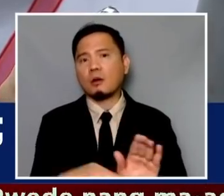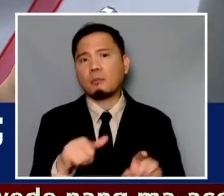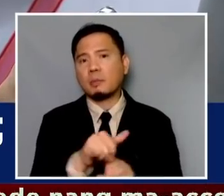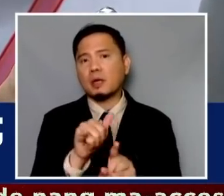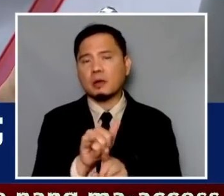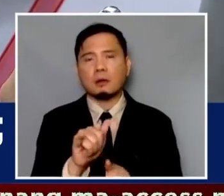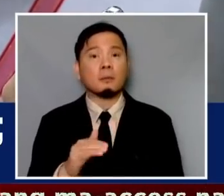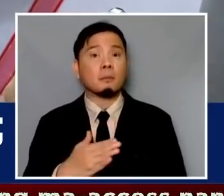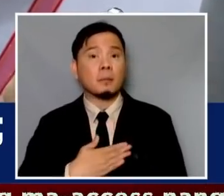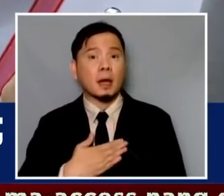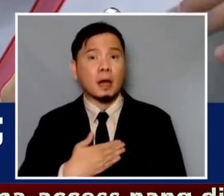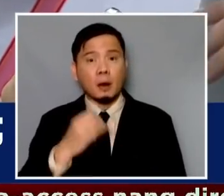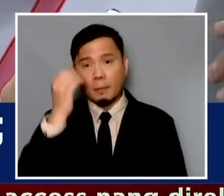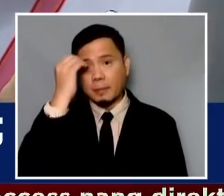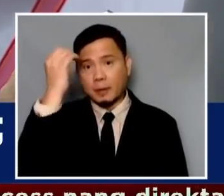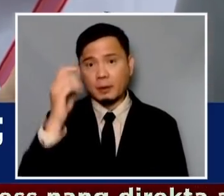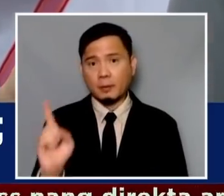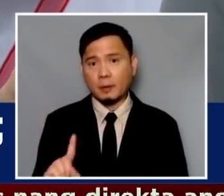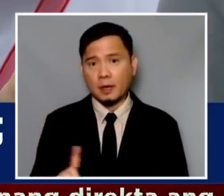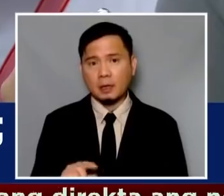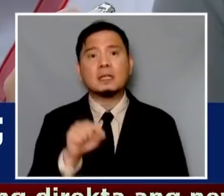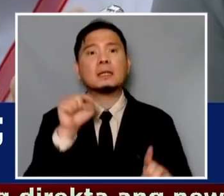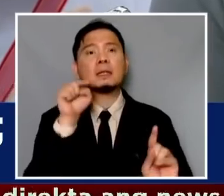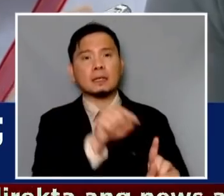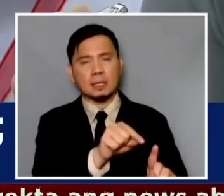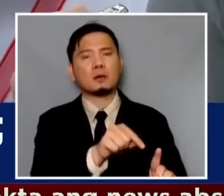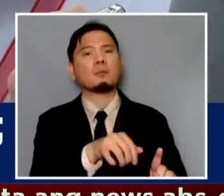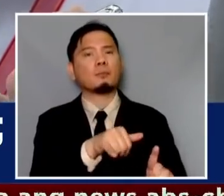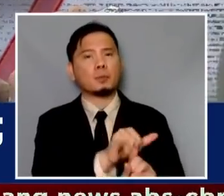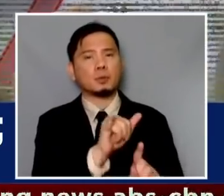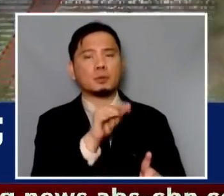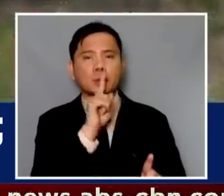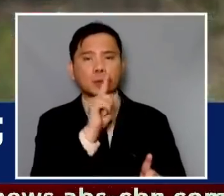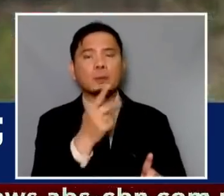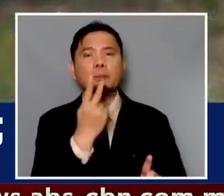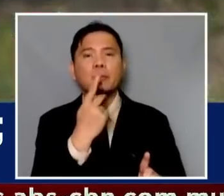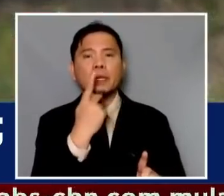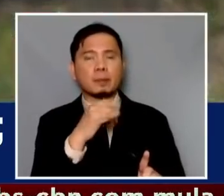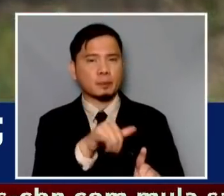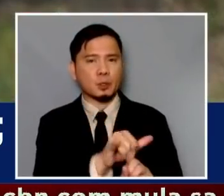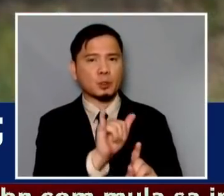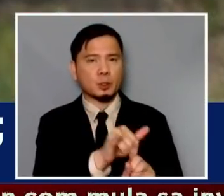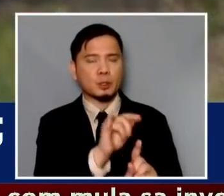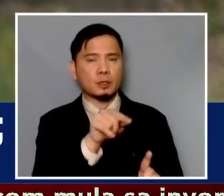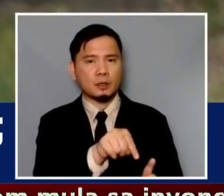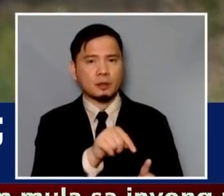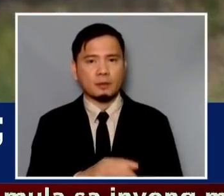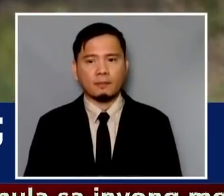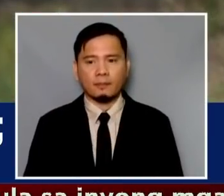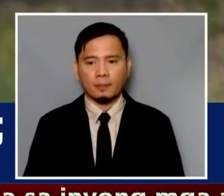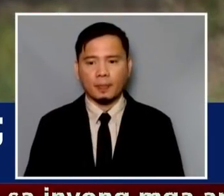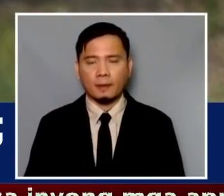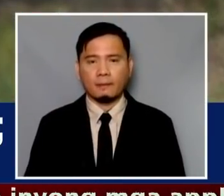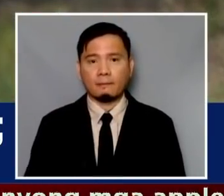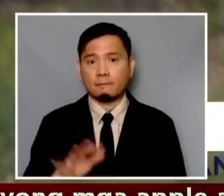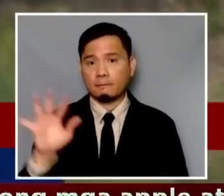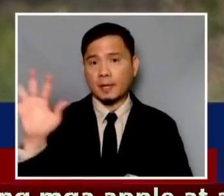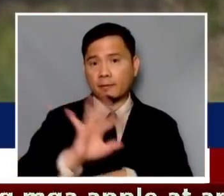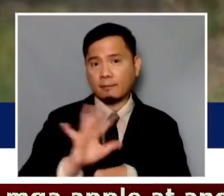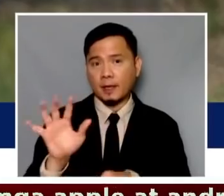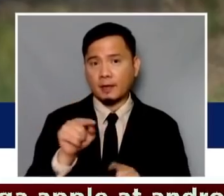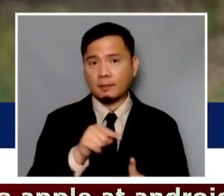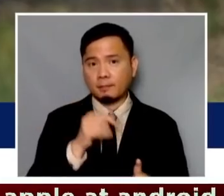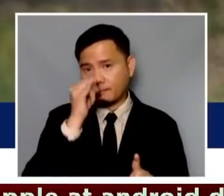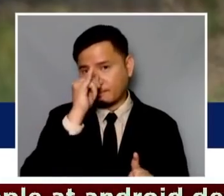My opinion is they are bullies. They are pink bullies." Yes, sir. Panglimang araw na itong tinatalakay ni Mayor Isko